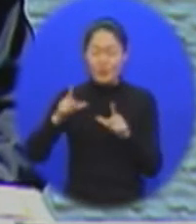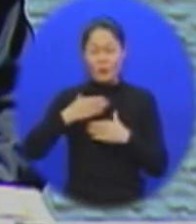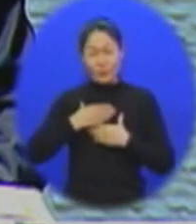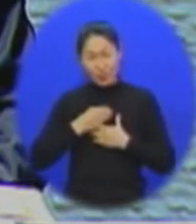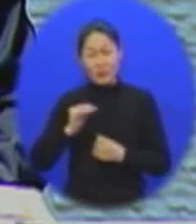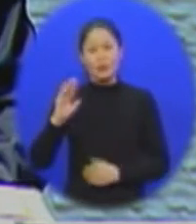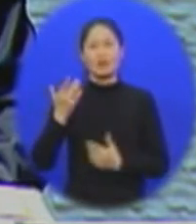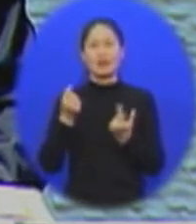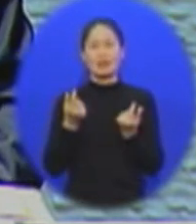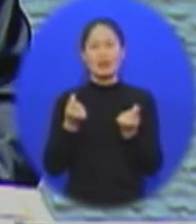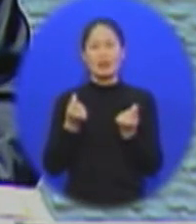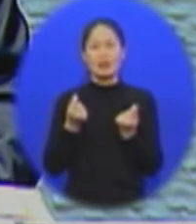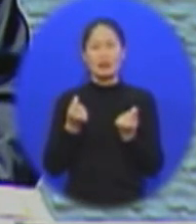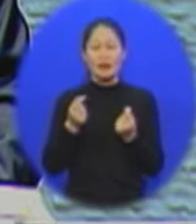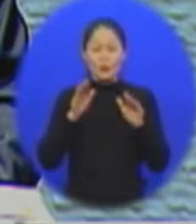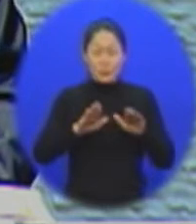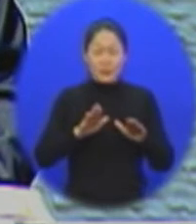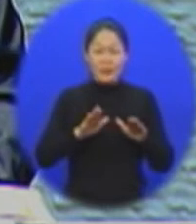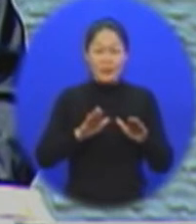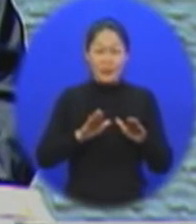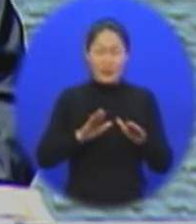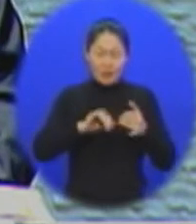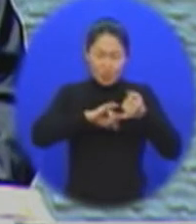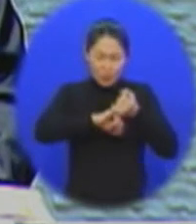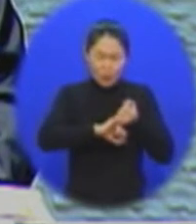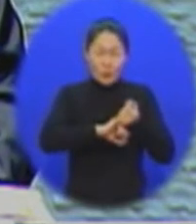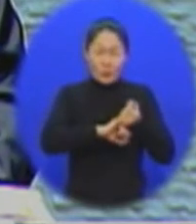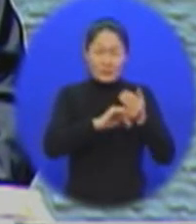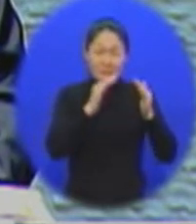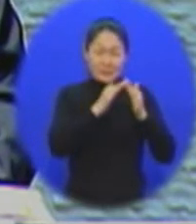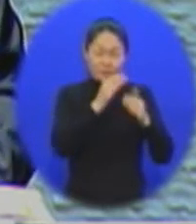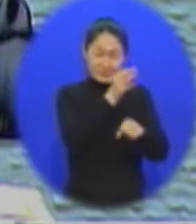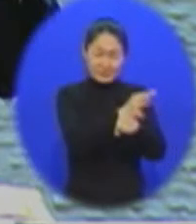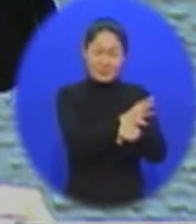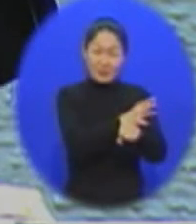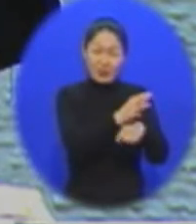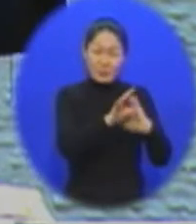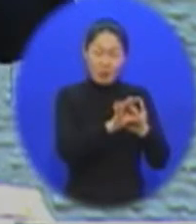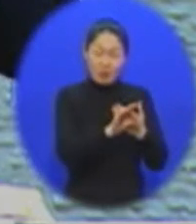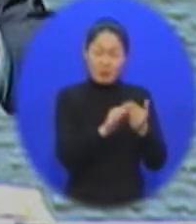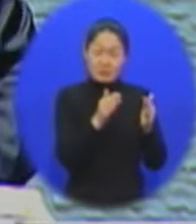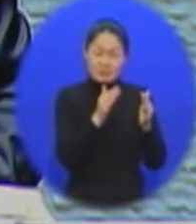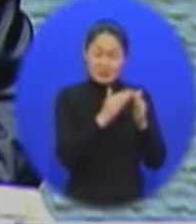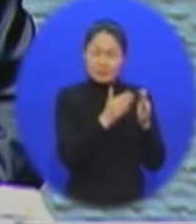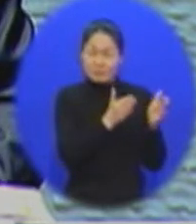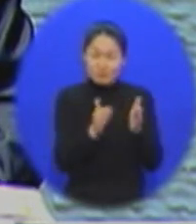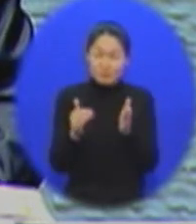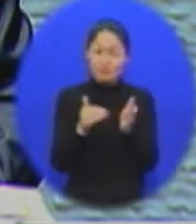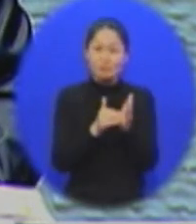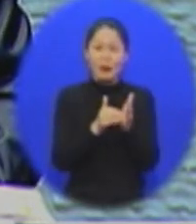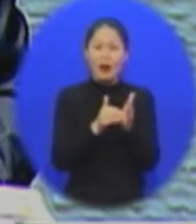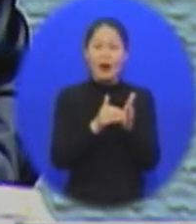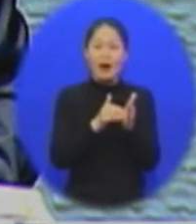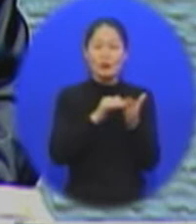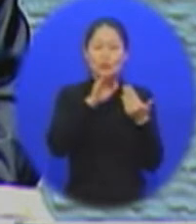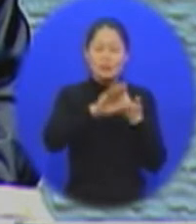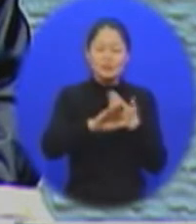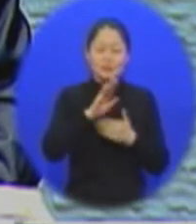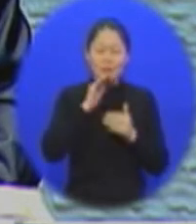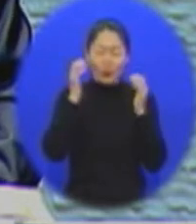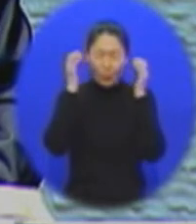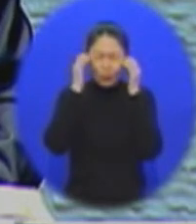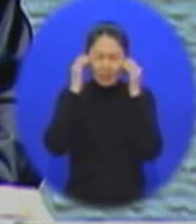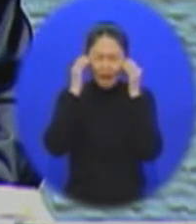질까 내가 이번에 어 집을 하나 마련하려고 하는데 요거 하나 마련하고 나면 이제는 고생